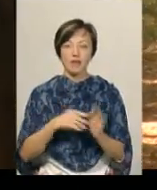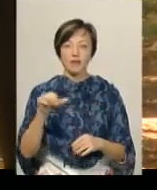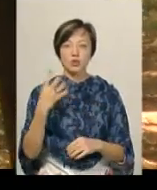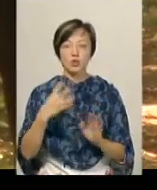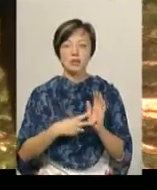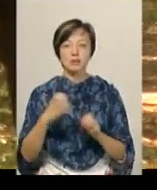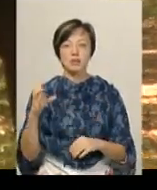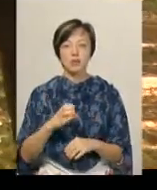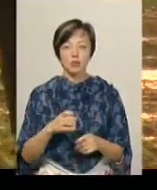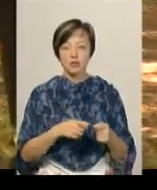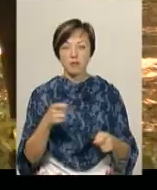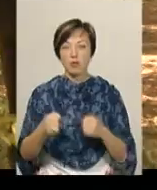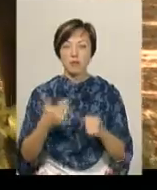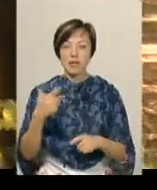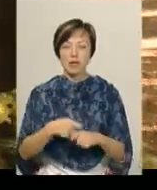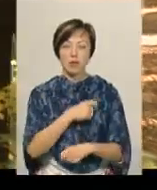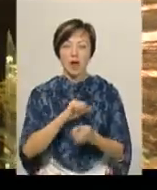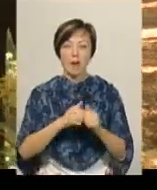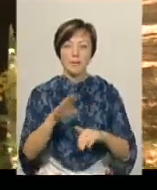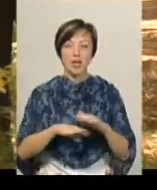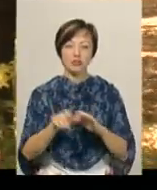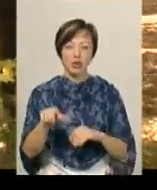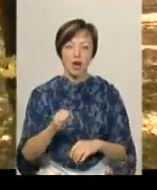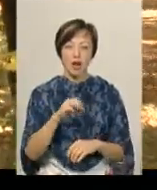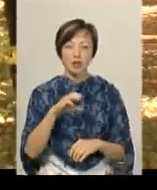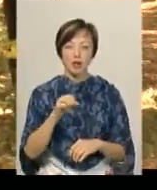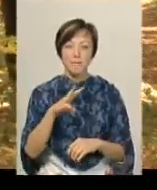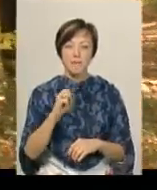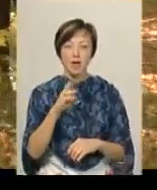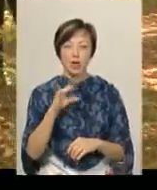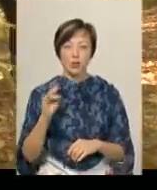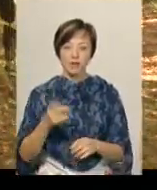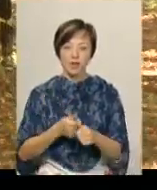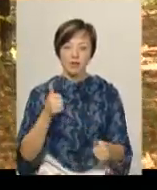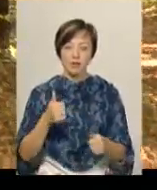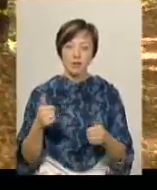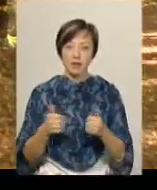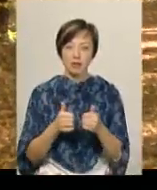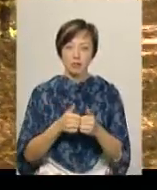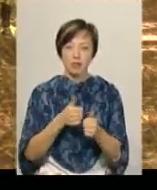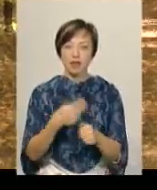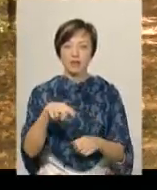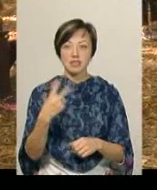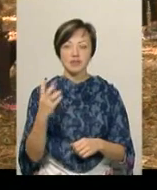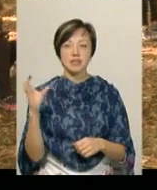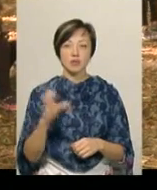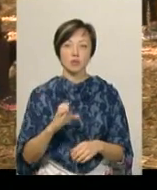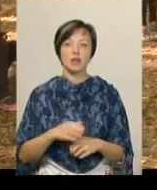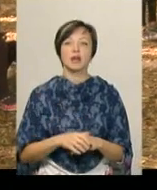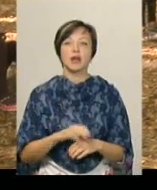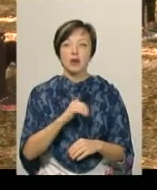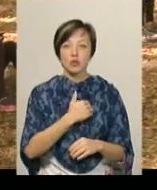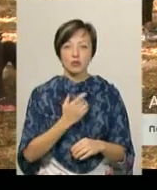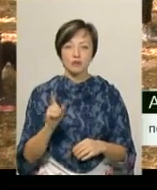47 секунд пробіг дистанцію 3 кілометри кам'янчанин Андрій Атаманюк. Він відірвався від найближчого переслідувача на 22 секунди. Я хотів,